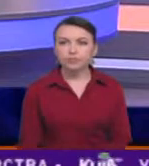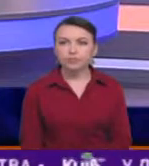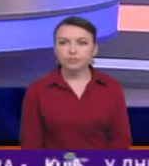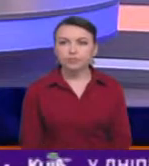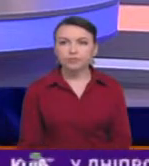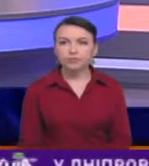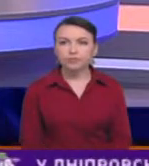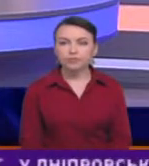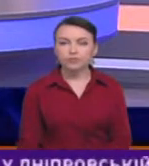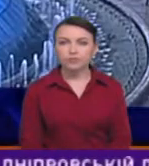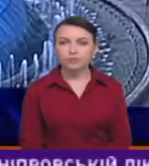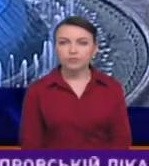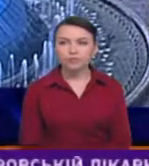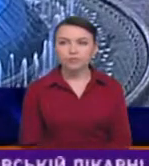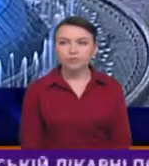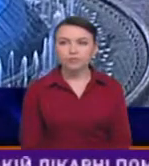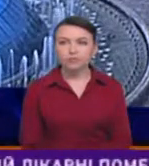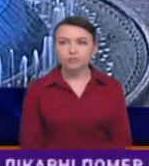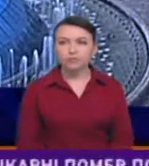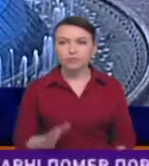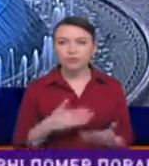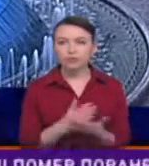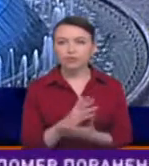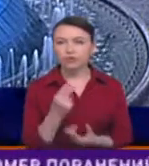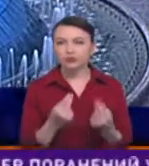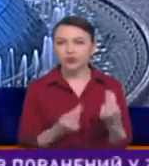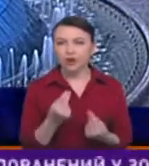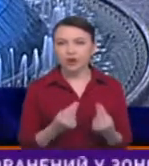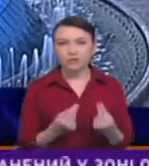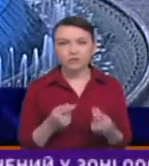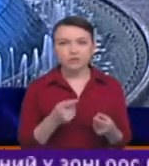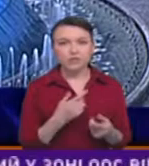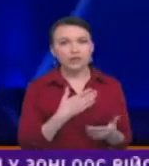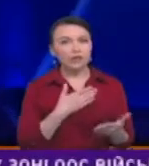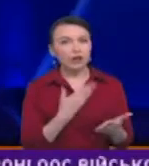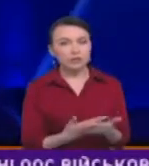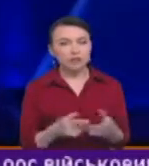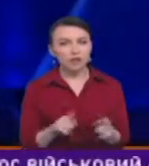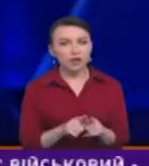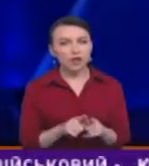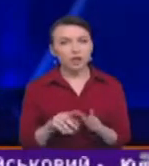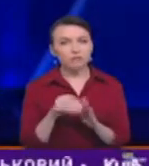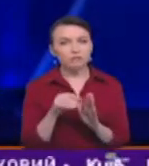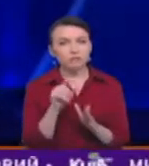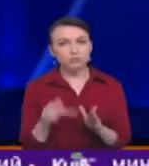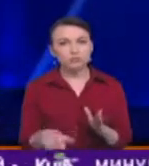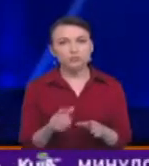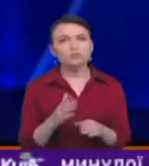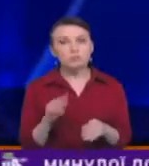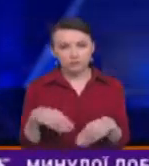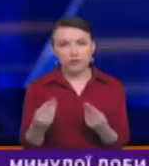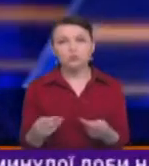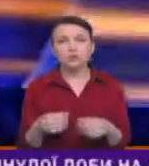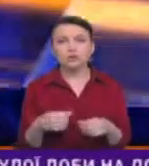Тобто іде така, ну, якби політична гра, в якій інтерактив такий, в якому виборцю відводиться одна з